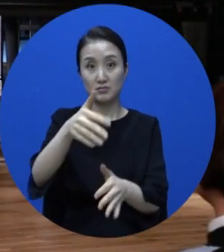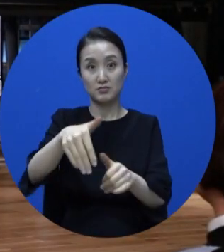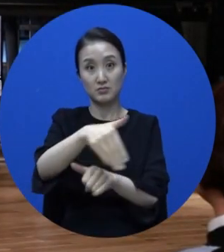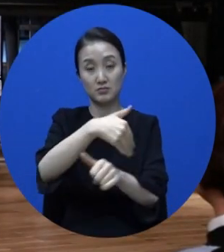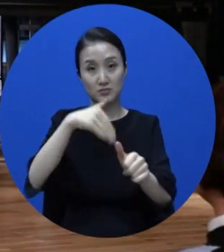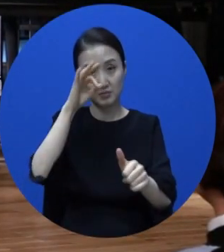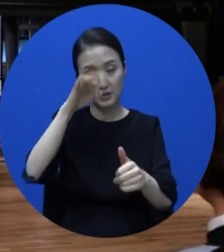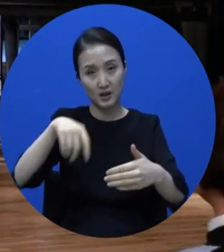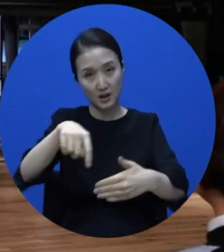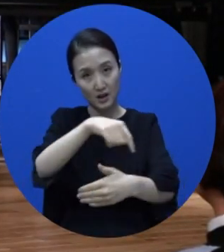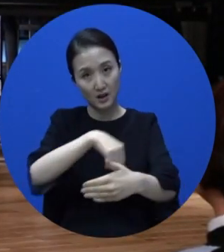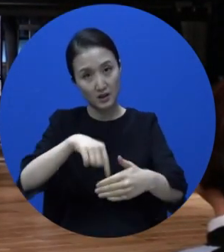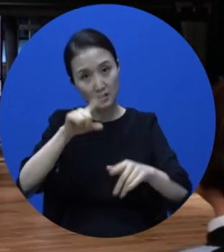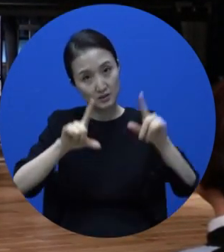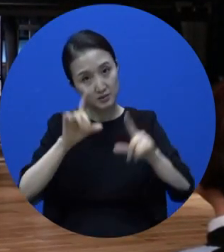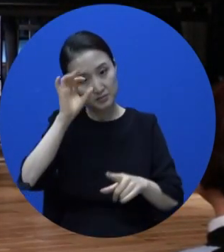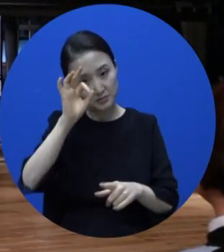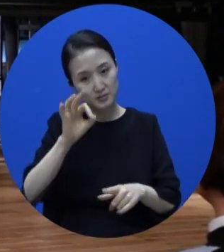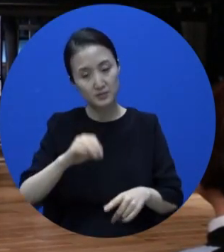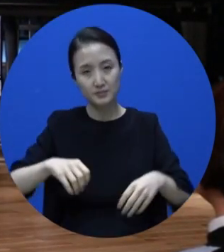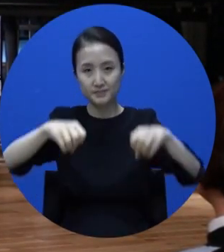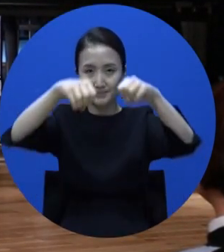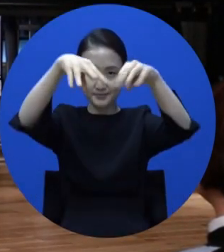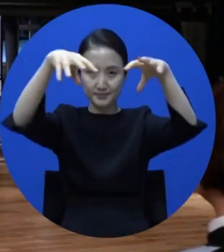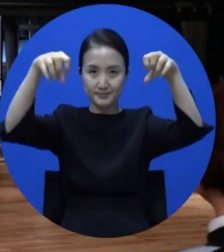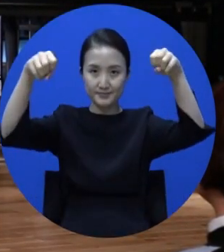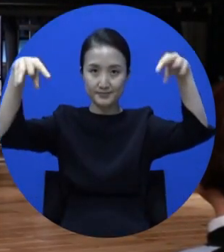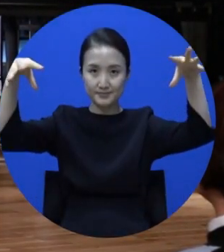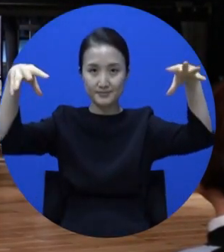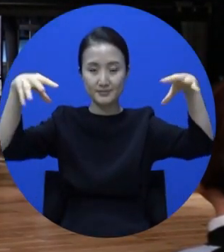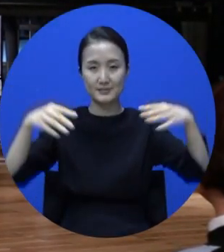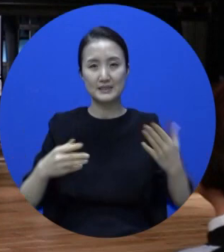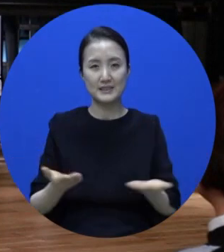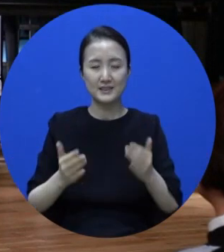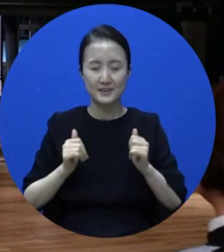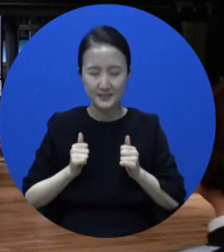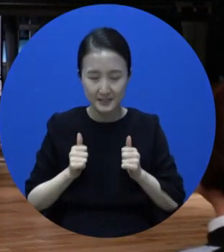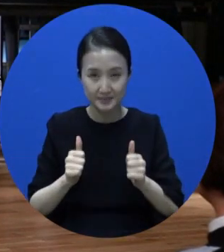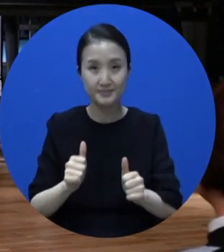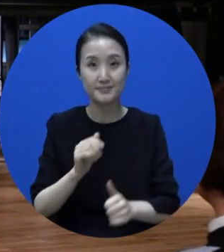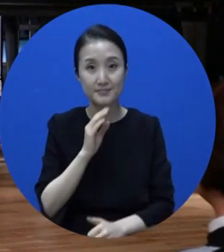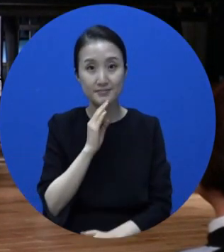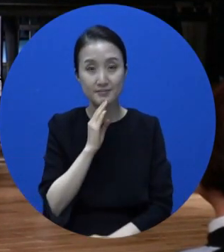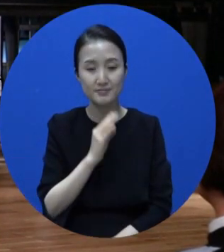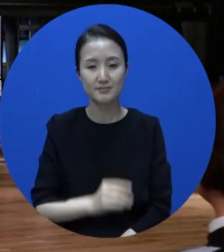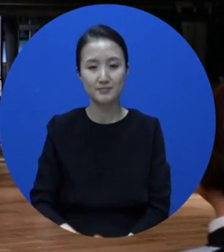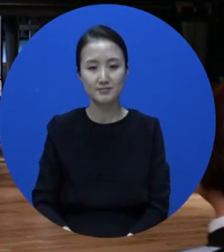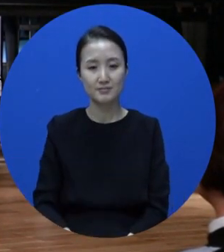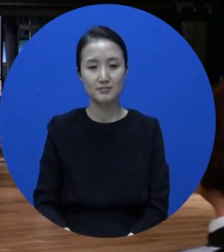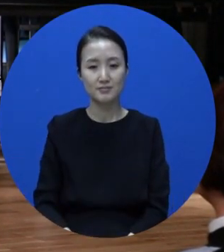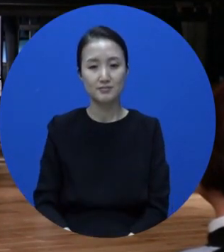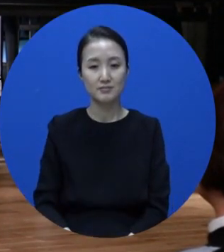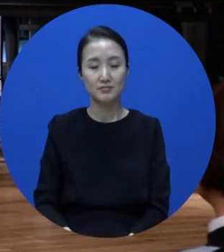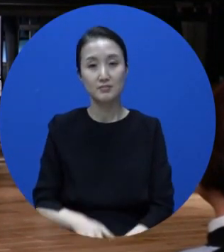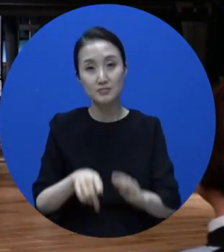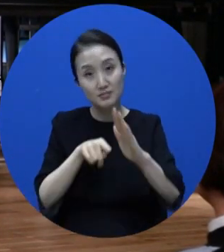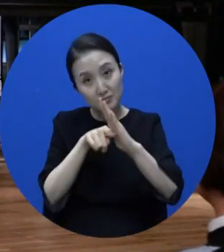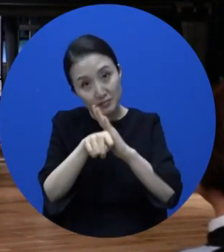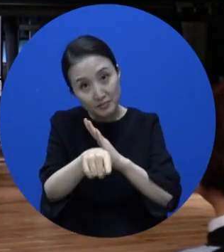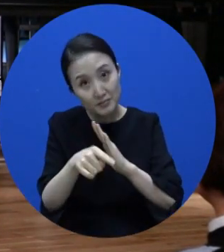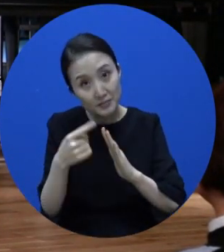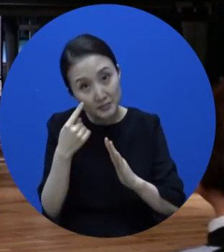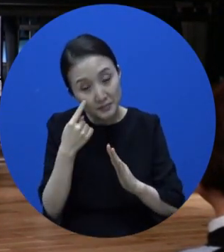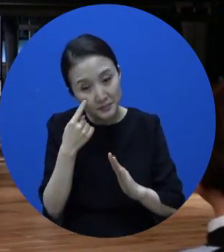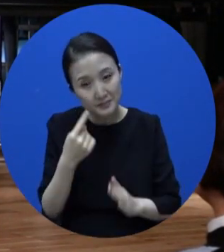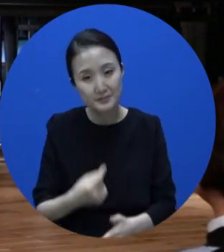사무실 안에 있는 모습이 뭐예요 환하게 불 켜 있죠 10 일하고 있죠 건물 안으로 잠깐 들어가 보도록